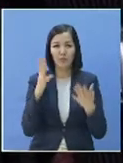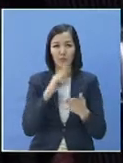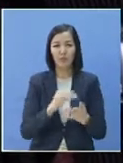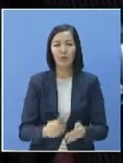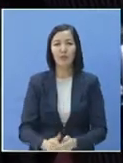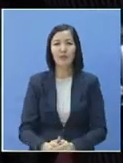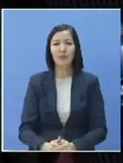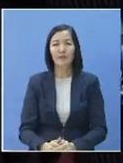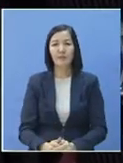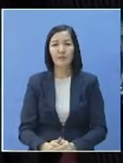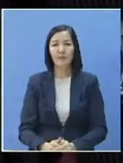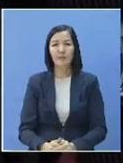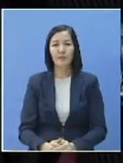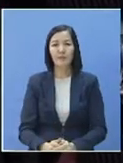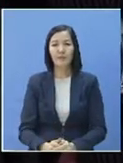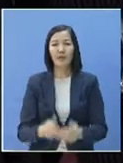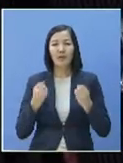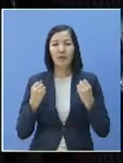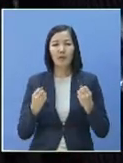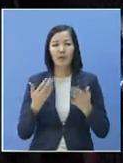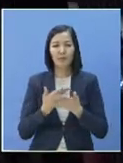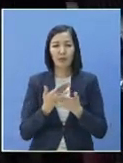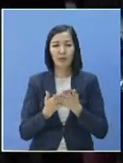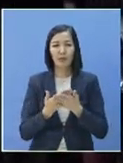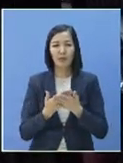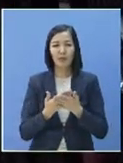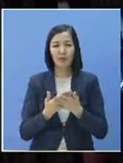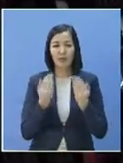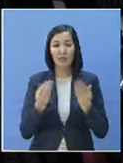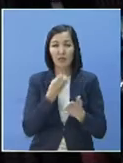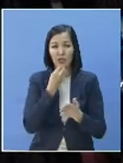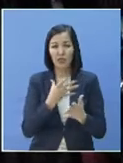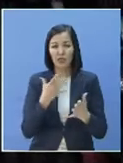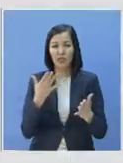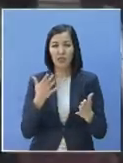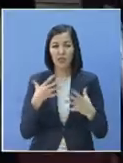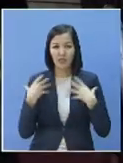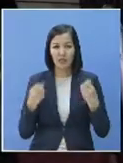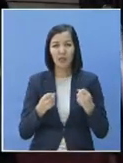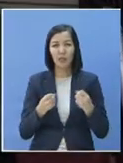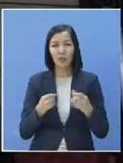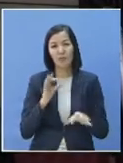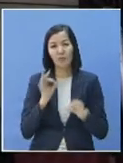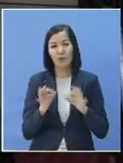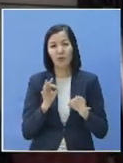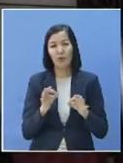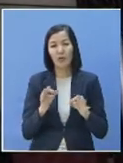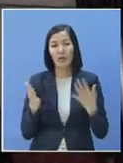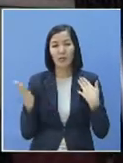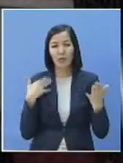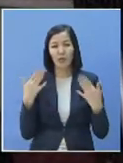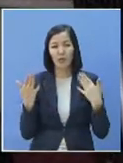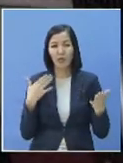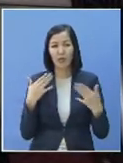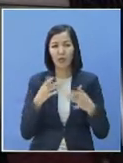Бәрі кішкене ыңғайлылап, коляскаға да дұрыс отыра алмайтын. Жақсы қазір істеп жүрмін, неғып жүрмін. Қазір сол осы жаттығудың арқасында көпіміз